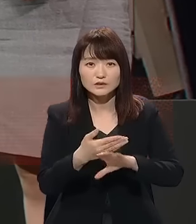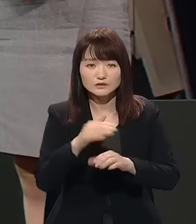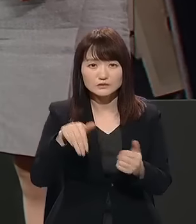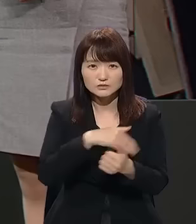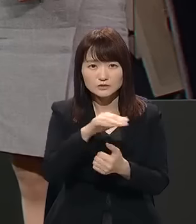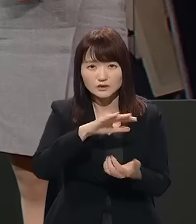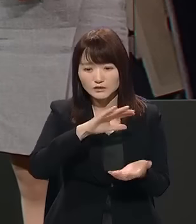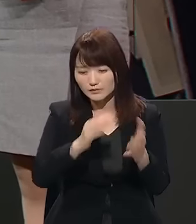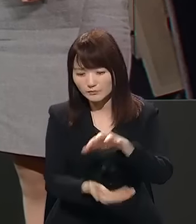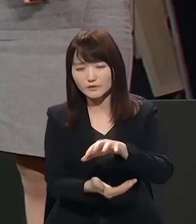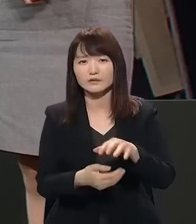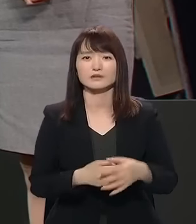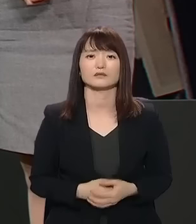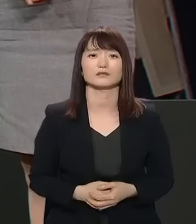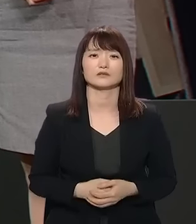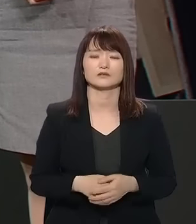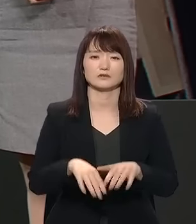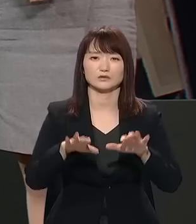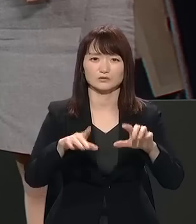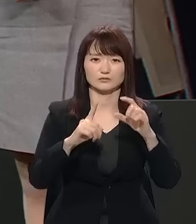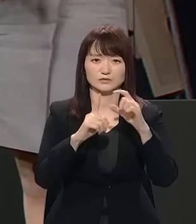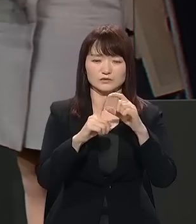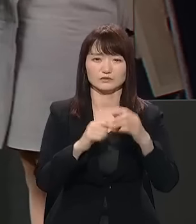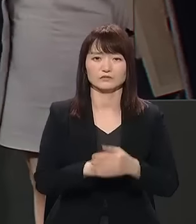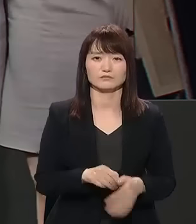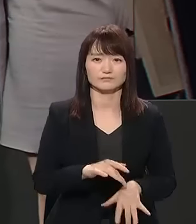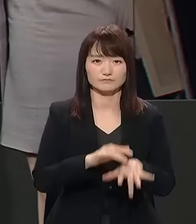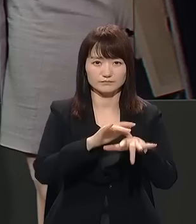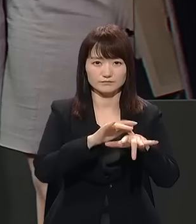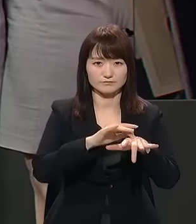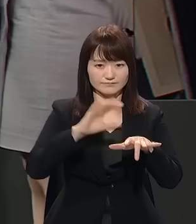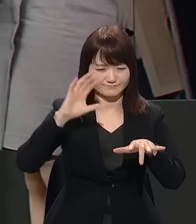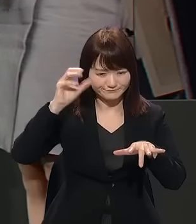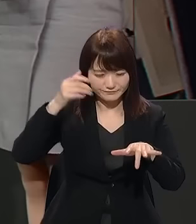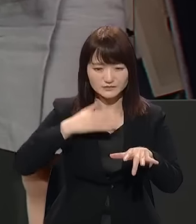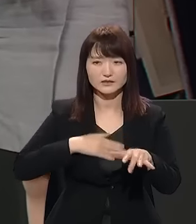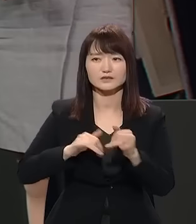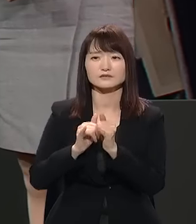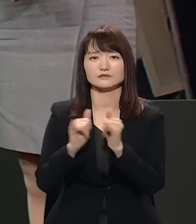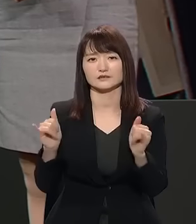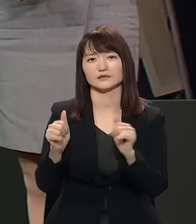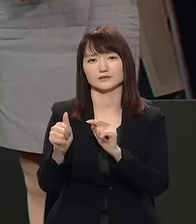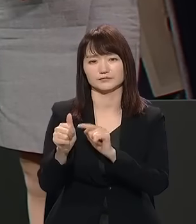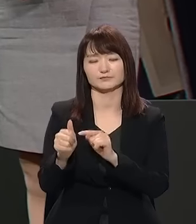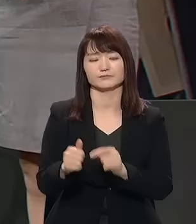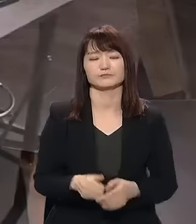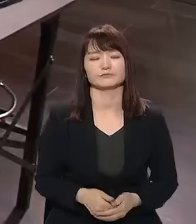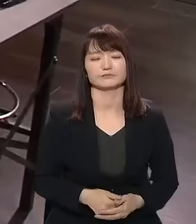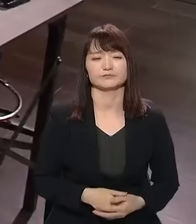맞이합니다 오늘 사건 연구소의 키워드는 악마로 돌변한 지인입니다